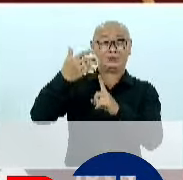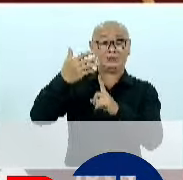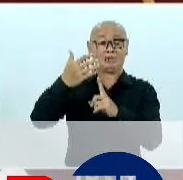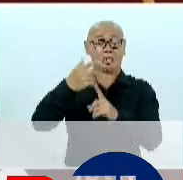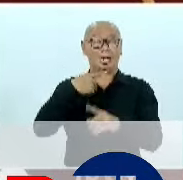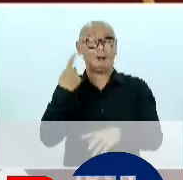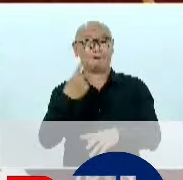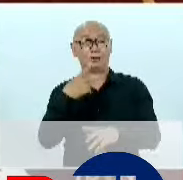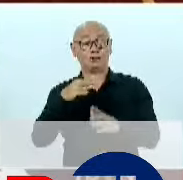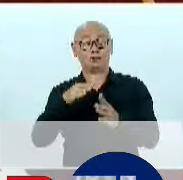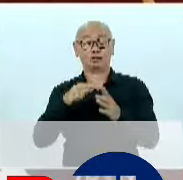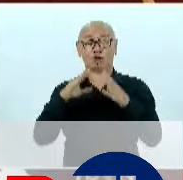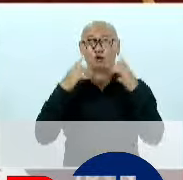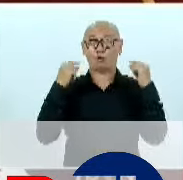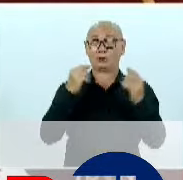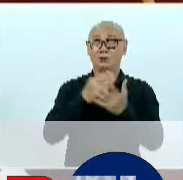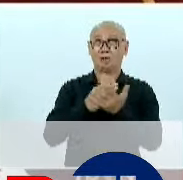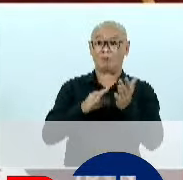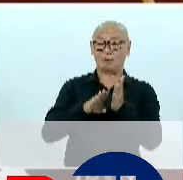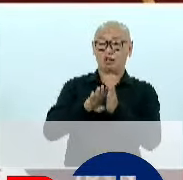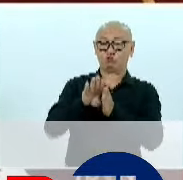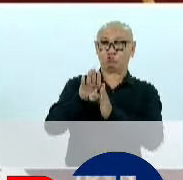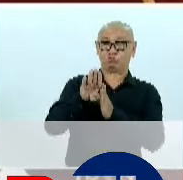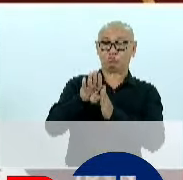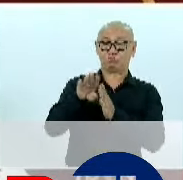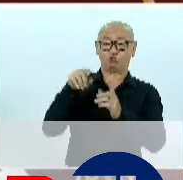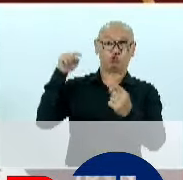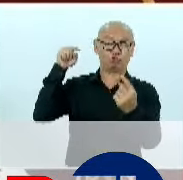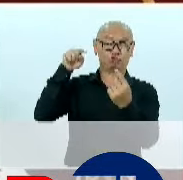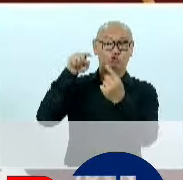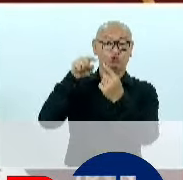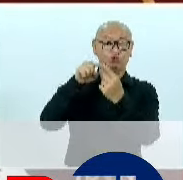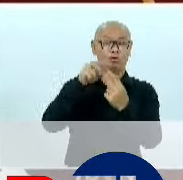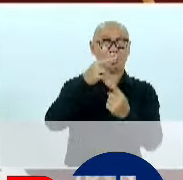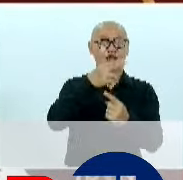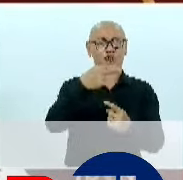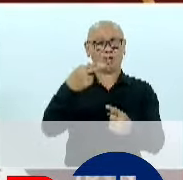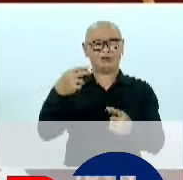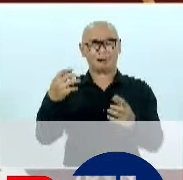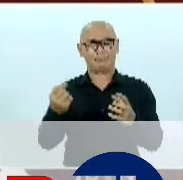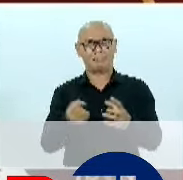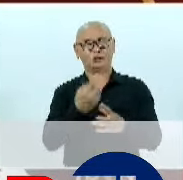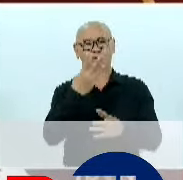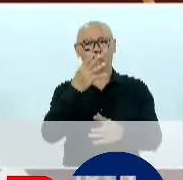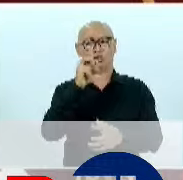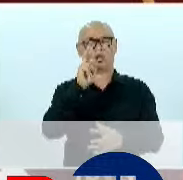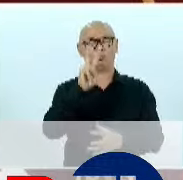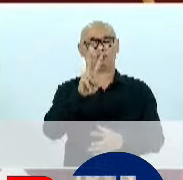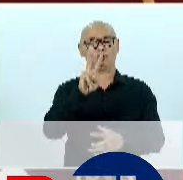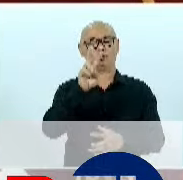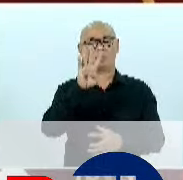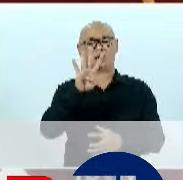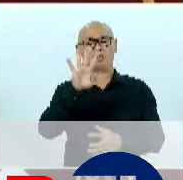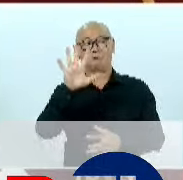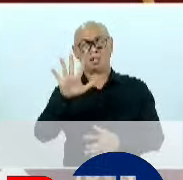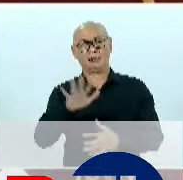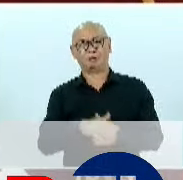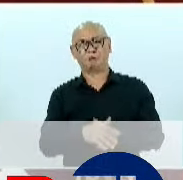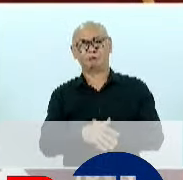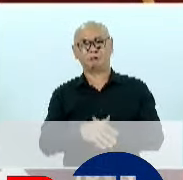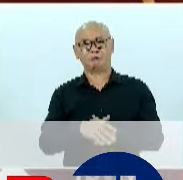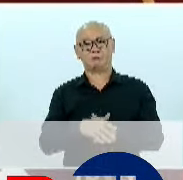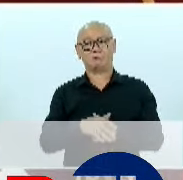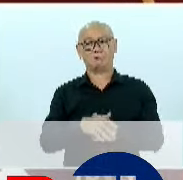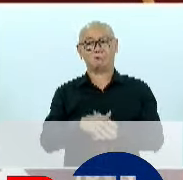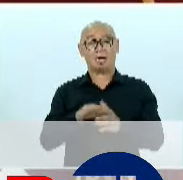Jawa Tengah maju berkelanjutan menuju Indonesia em 205 maju adalah